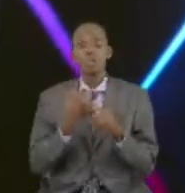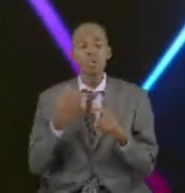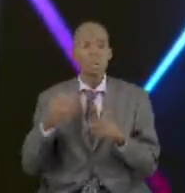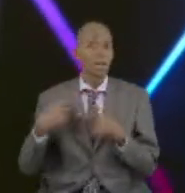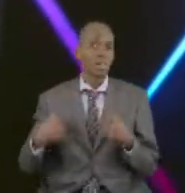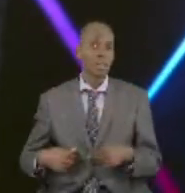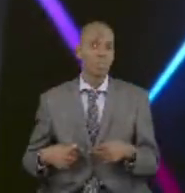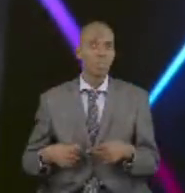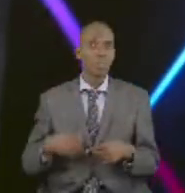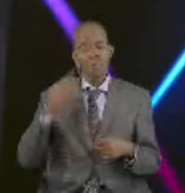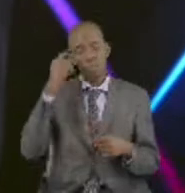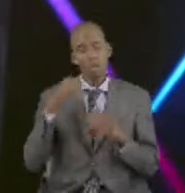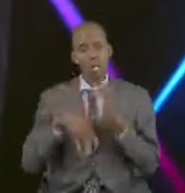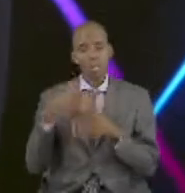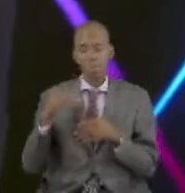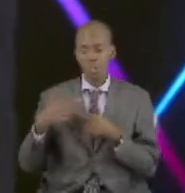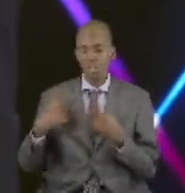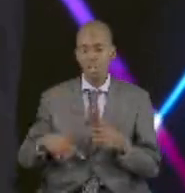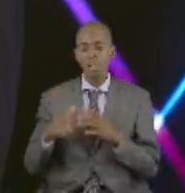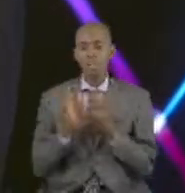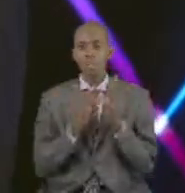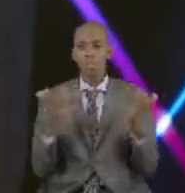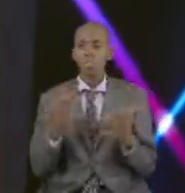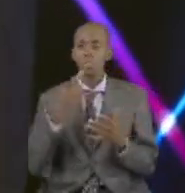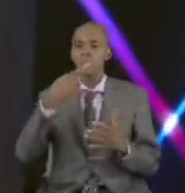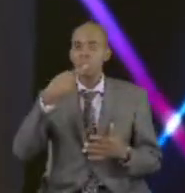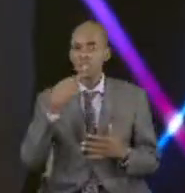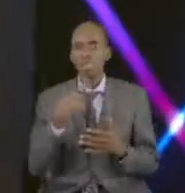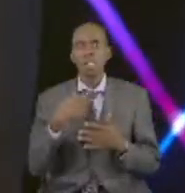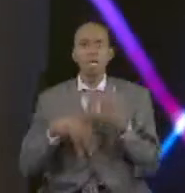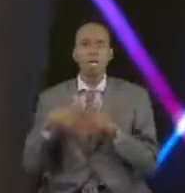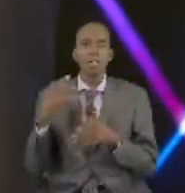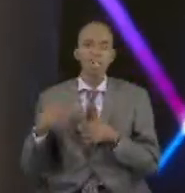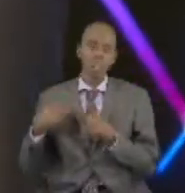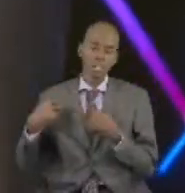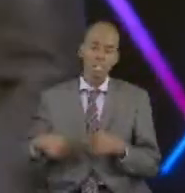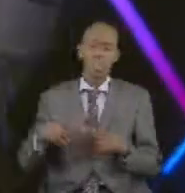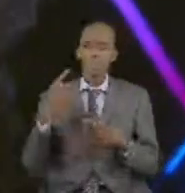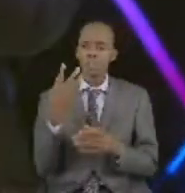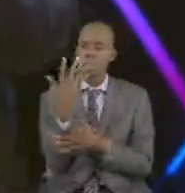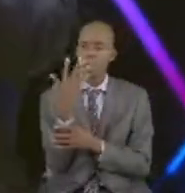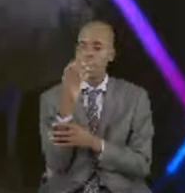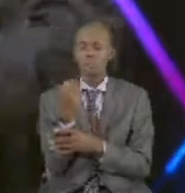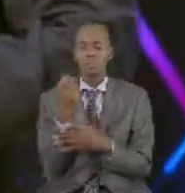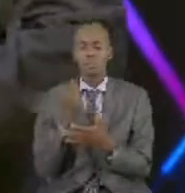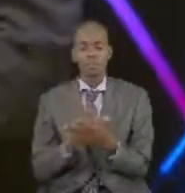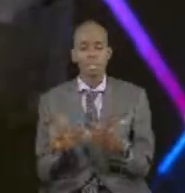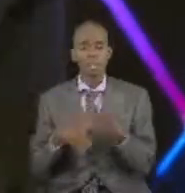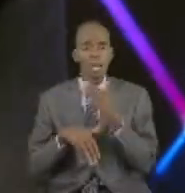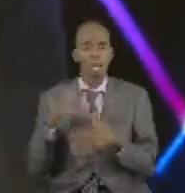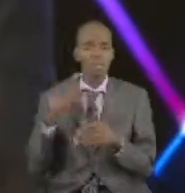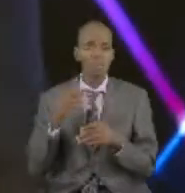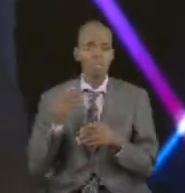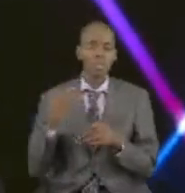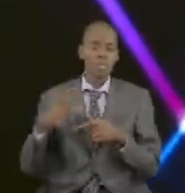parce que c'est de l'abondance du caire que la bouche parle c'est de l'abondance du cas que la main et qui sait de